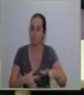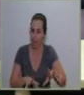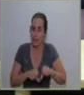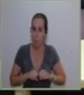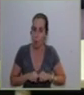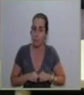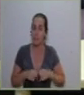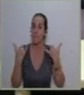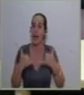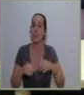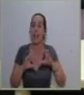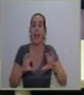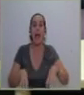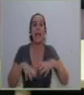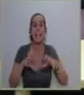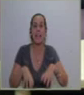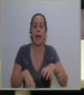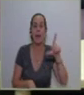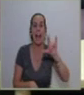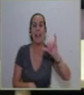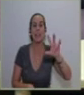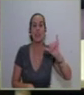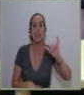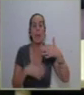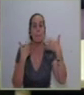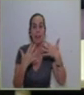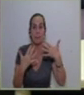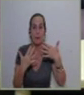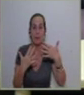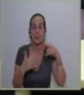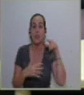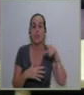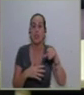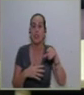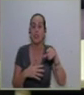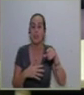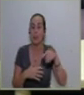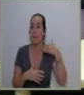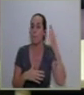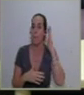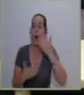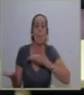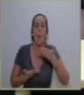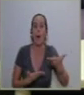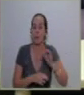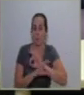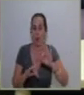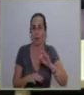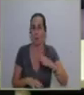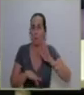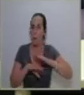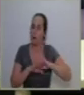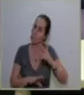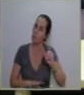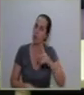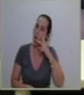אותו. והפעם הכלבה ליצ'י מספרת על כך שהיא אושפיזין מעולה, היא מומחית בחג הסוכות. אז למה שלא